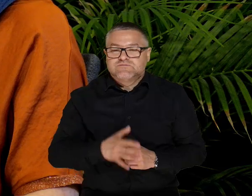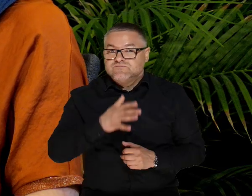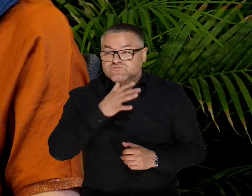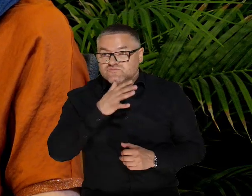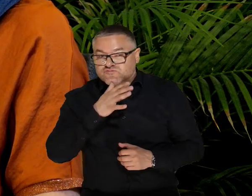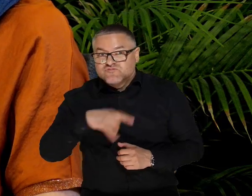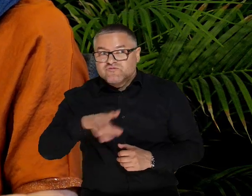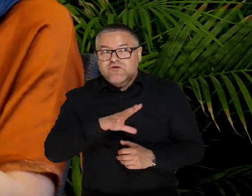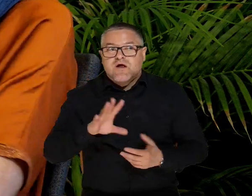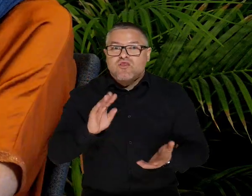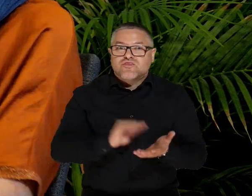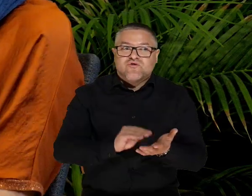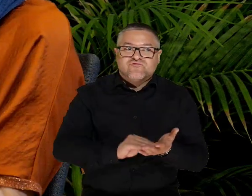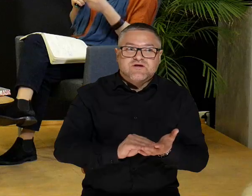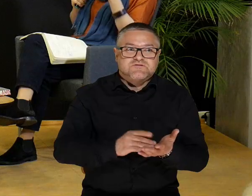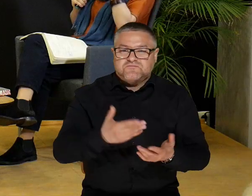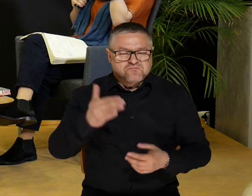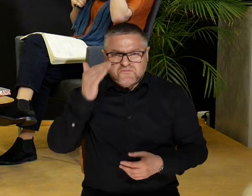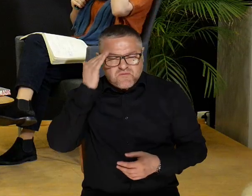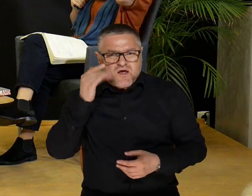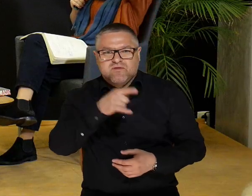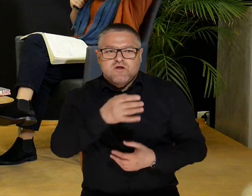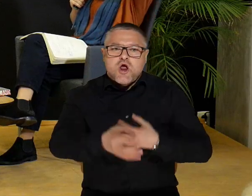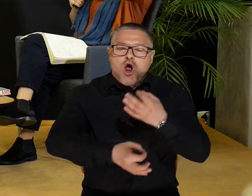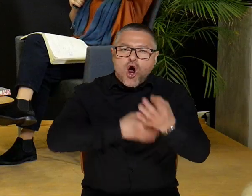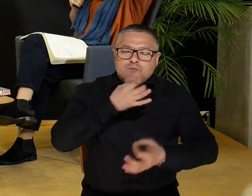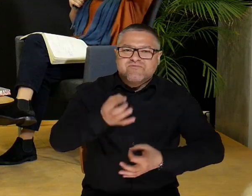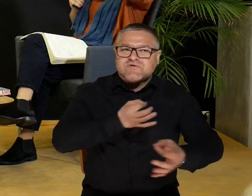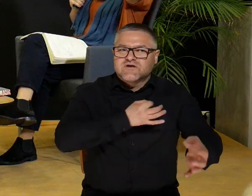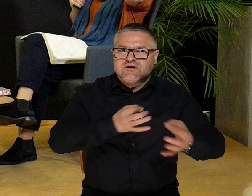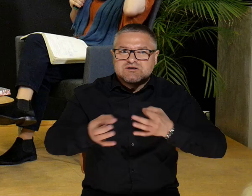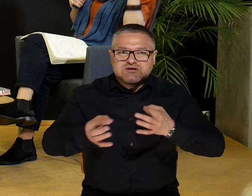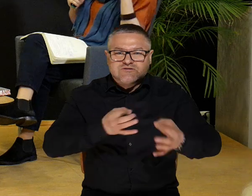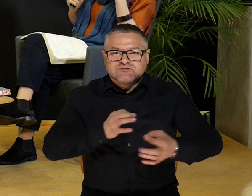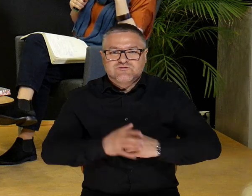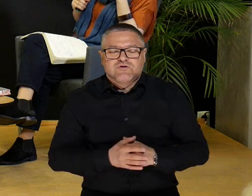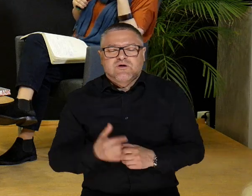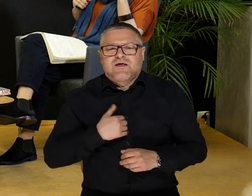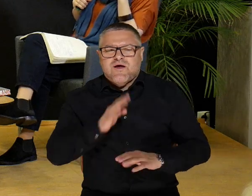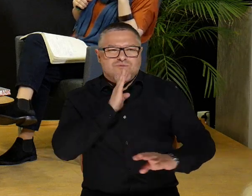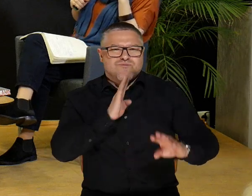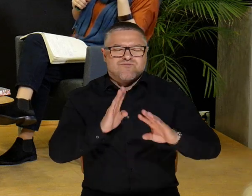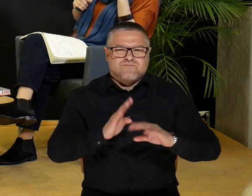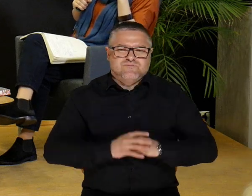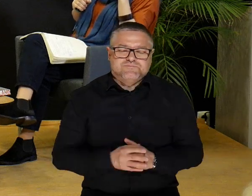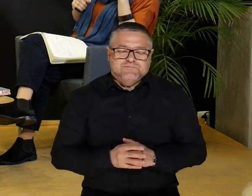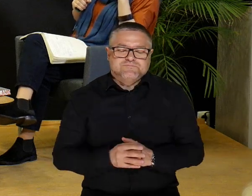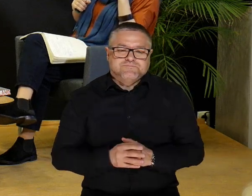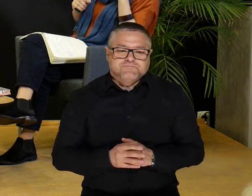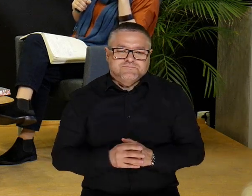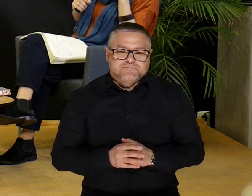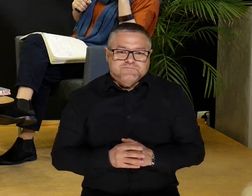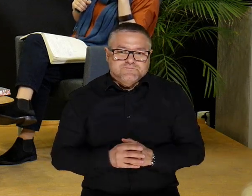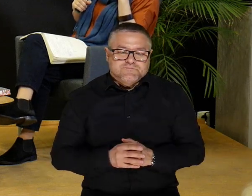doświadczenia nie są pamiętane. Ty opowiadasz, Michale, historię, zresztą ja miałam podobną, kiedy do